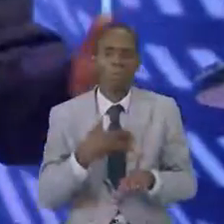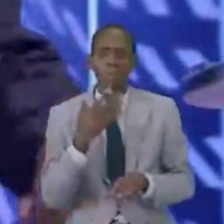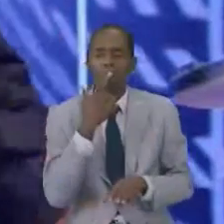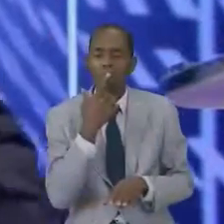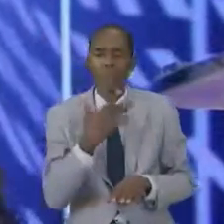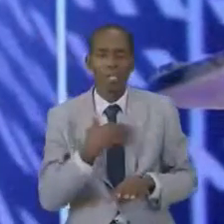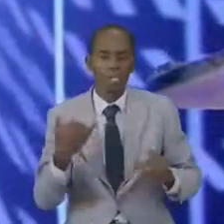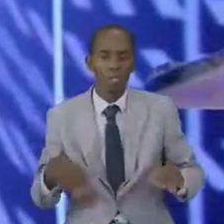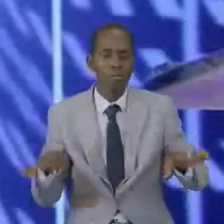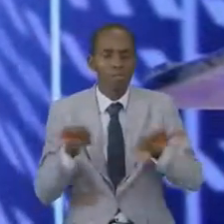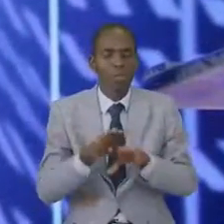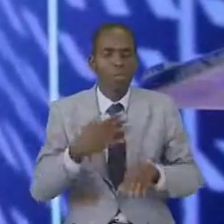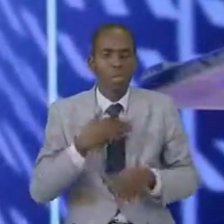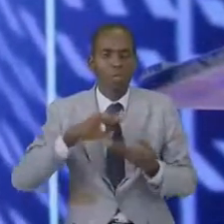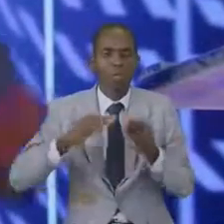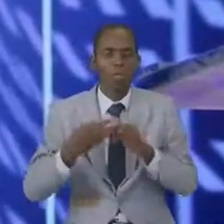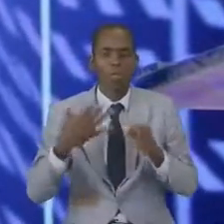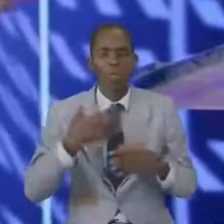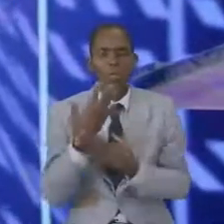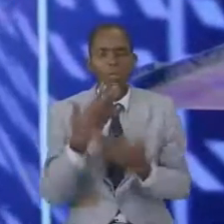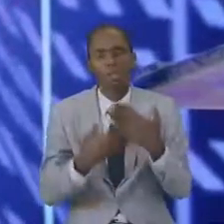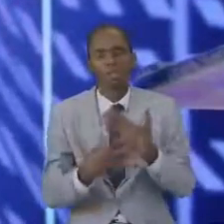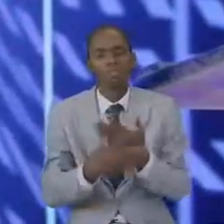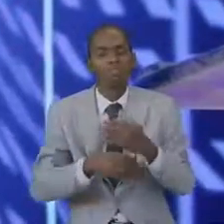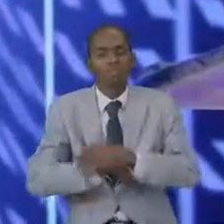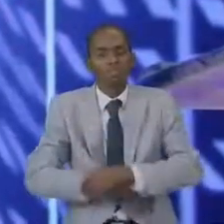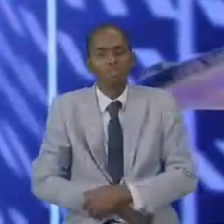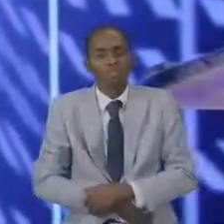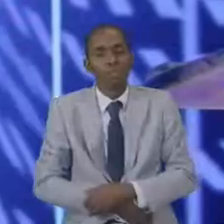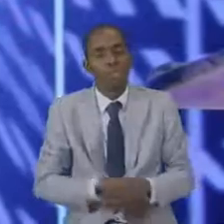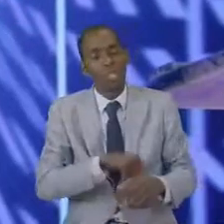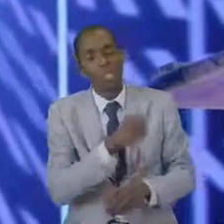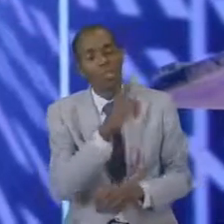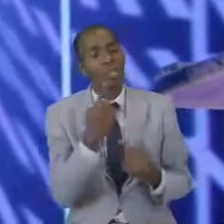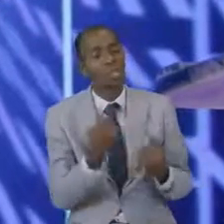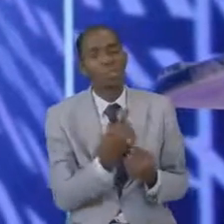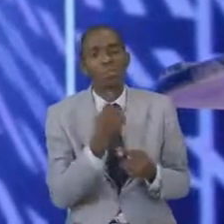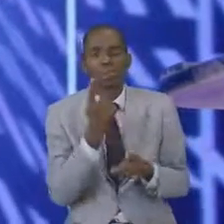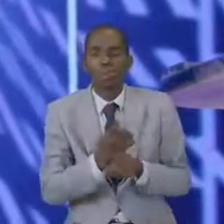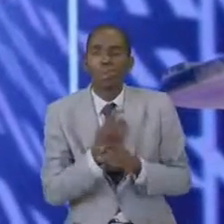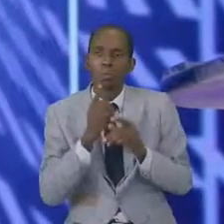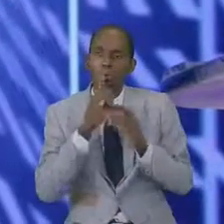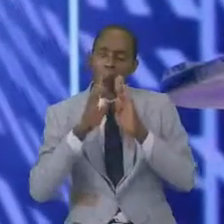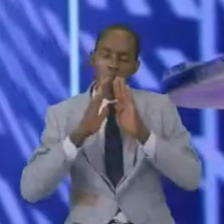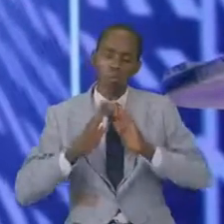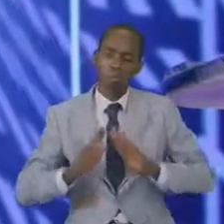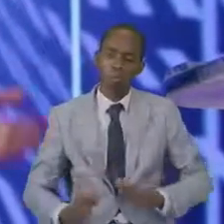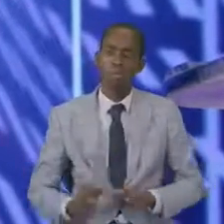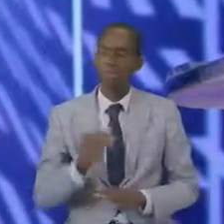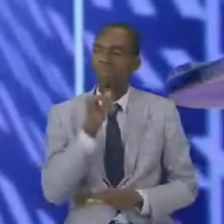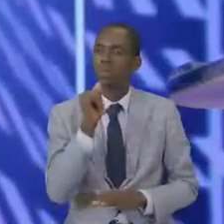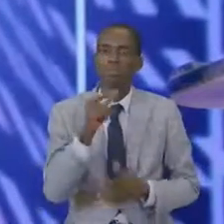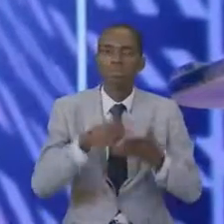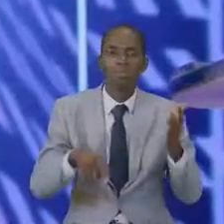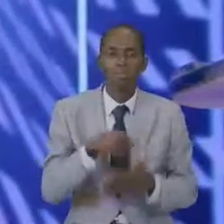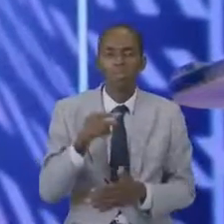l'ennemi vit que ils sont relaxe il y a pas de réprimande contre le péché pas de correction pour les mauvais comportement